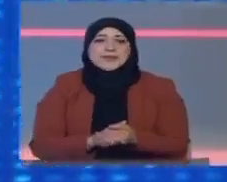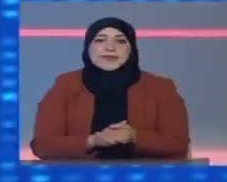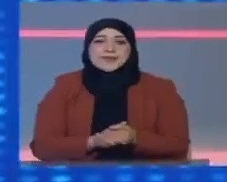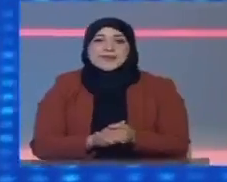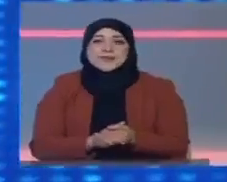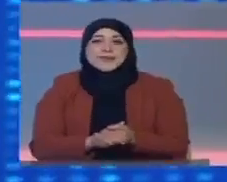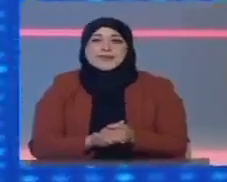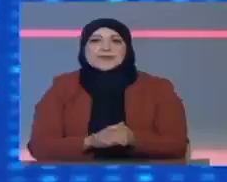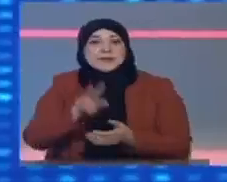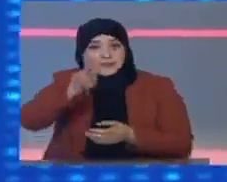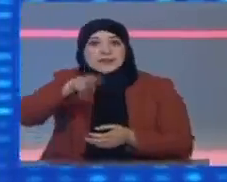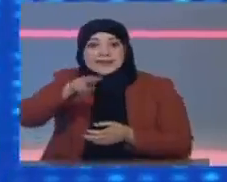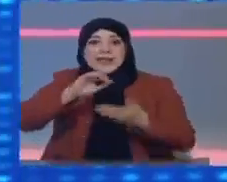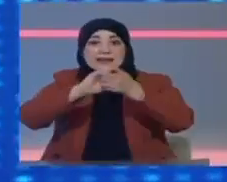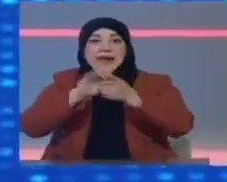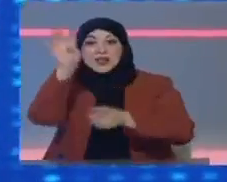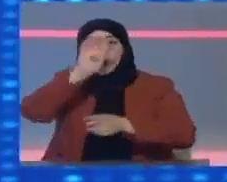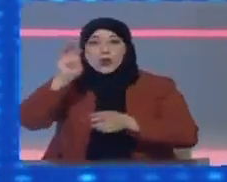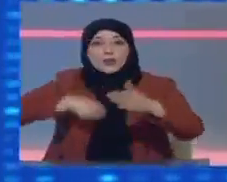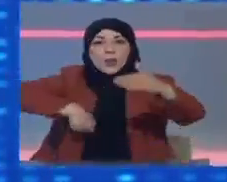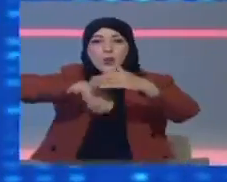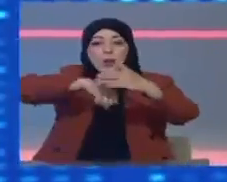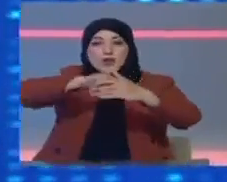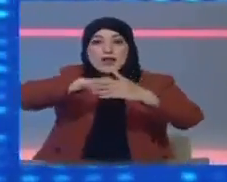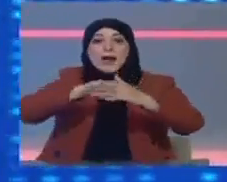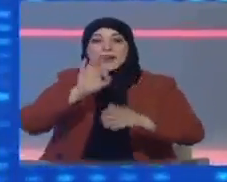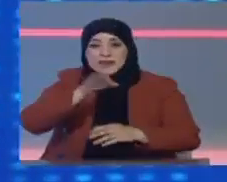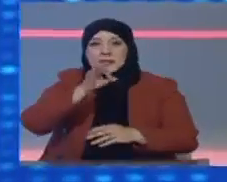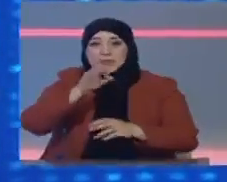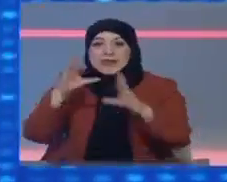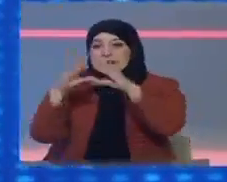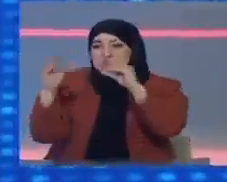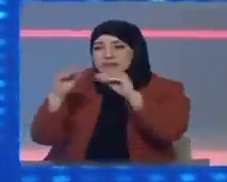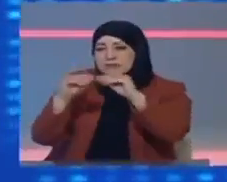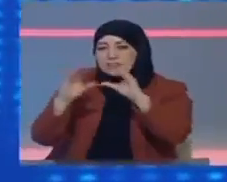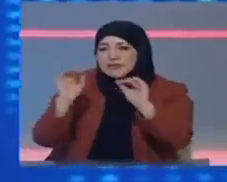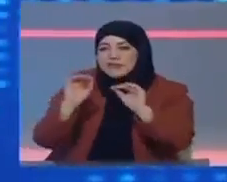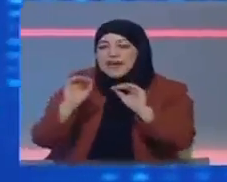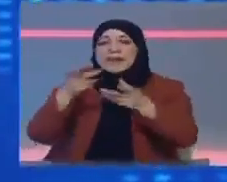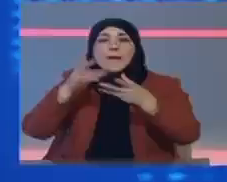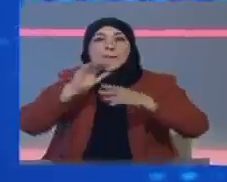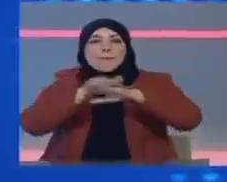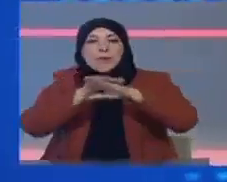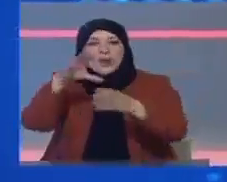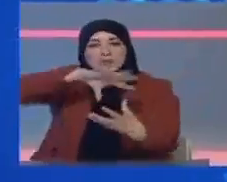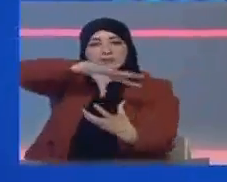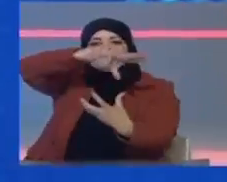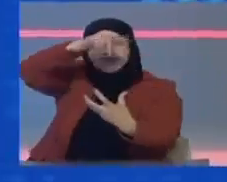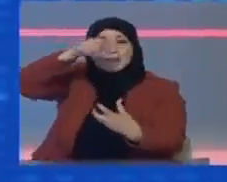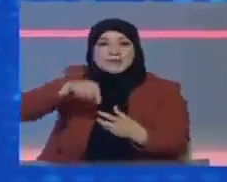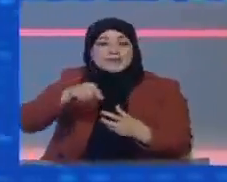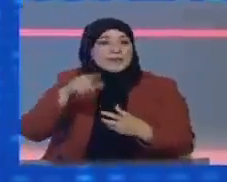اكد الاتحاد الاوروبي لكره القدم انه وسيناقش مصير مسابقه كاس رابطه الابطال هذا الموسم